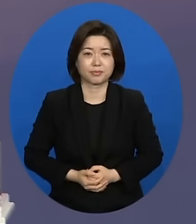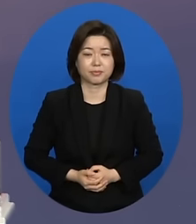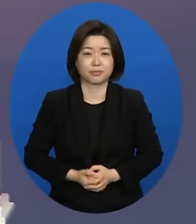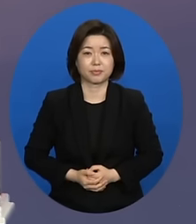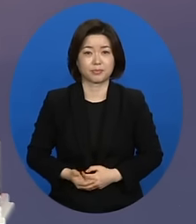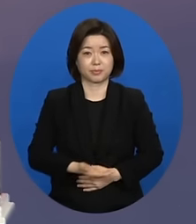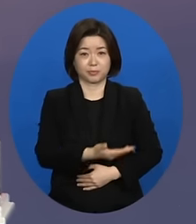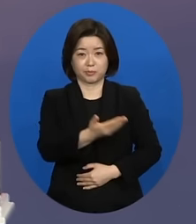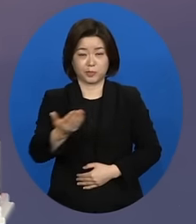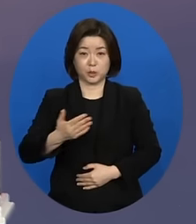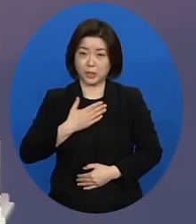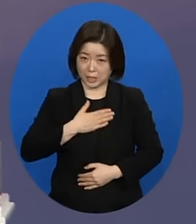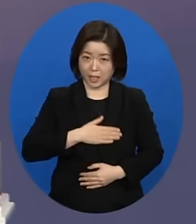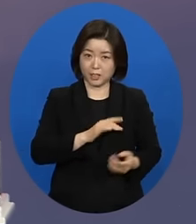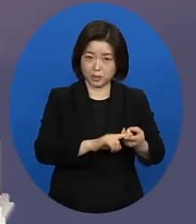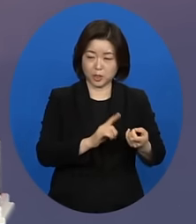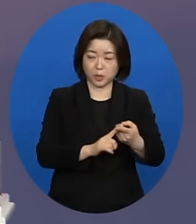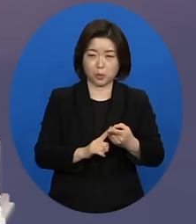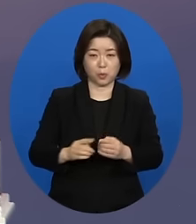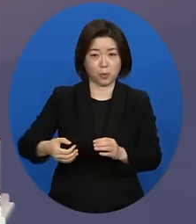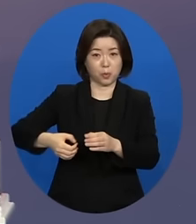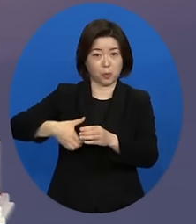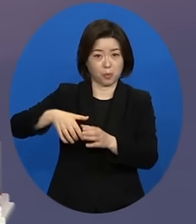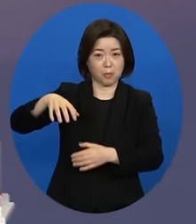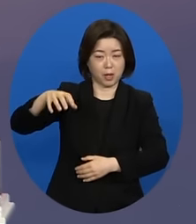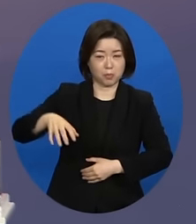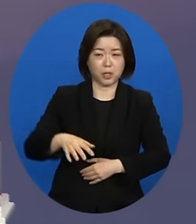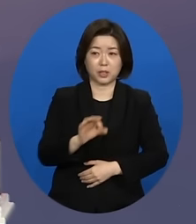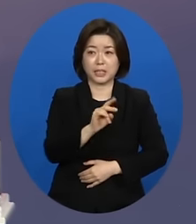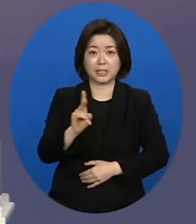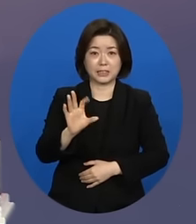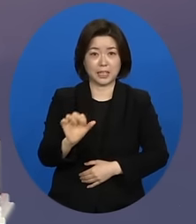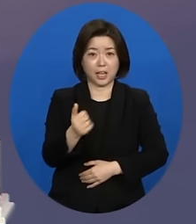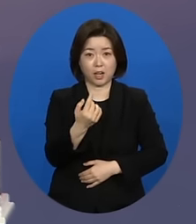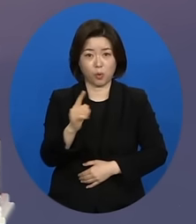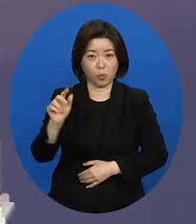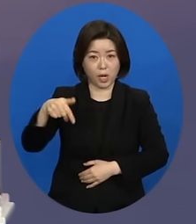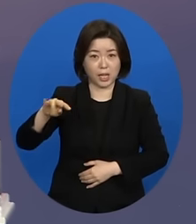여러분 아시는 대로 마포에 있는 양화진에 가면